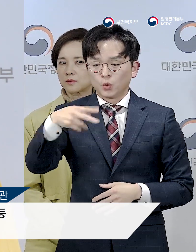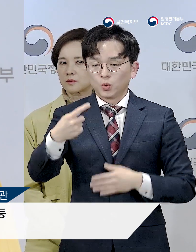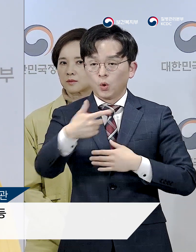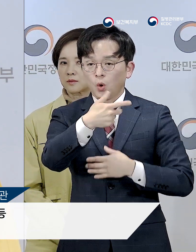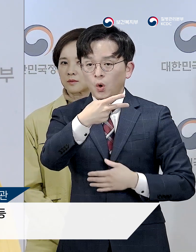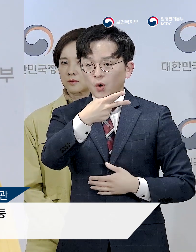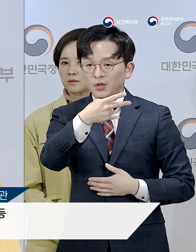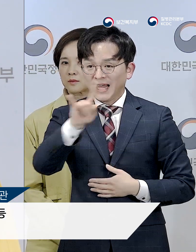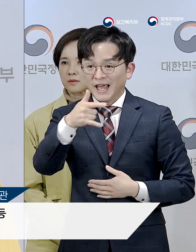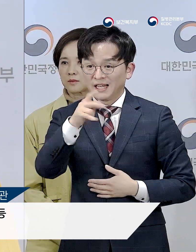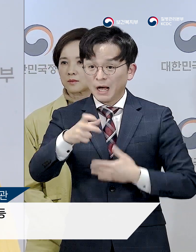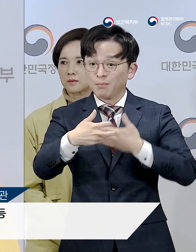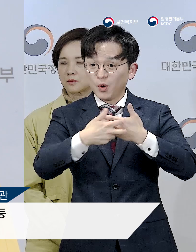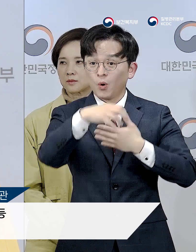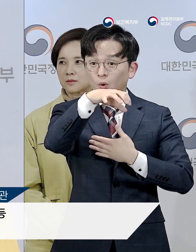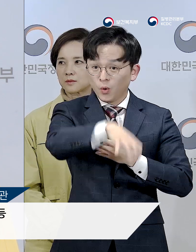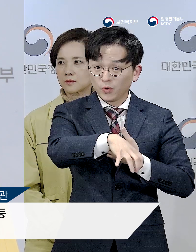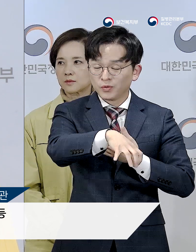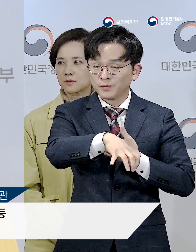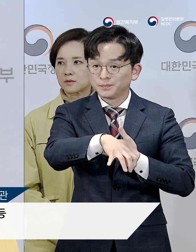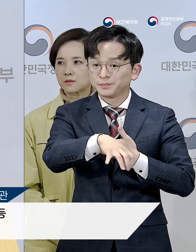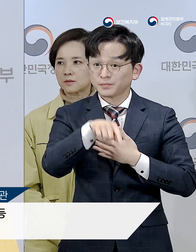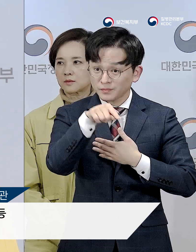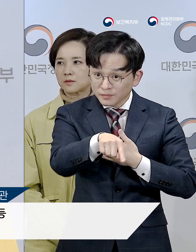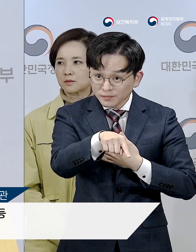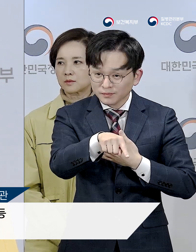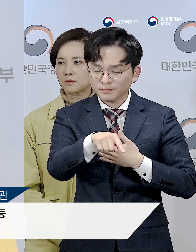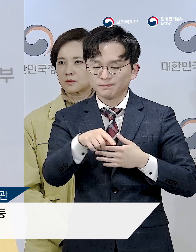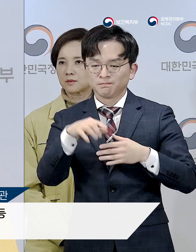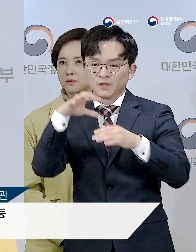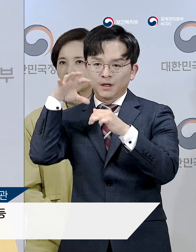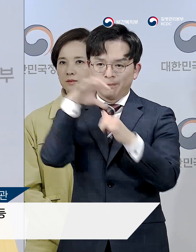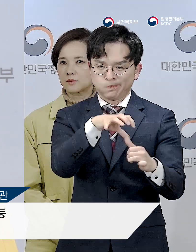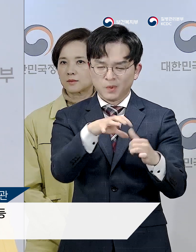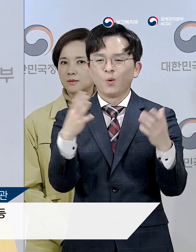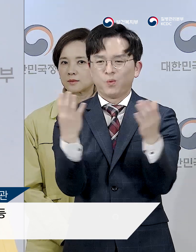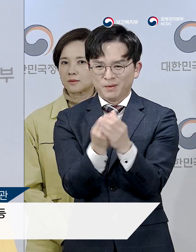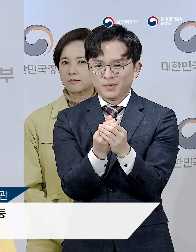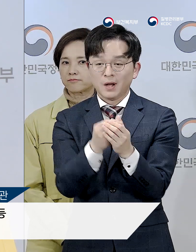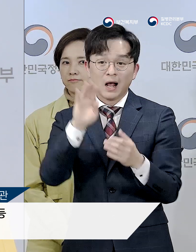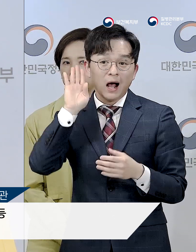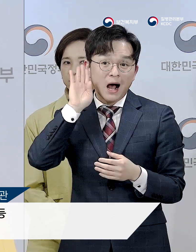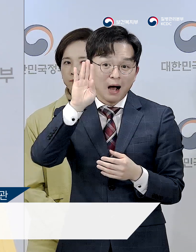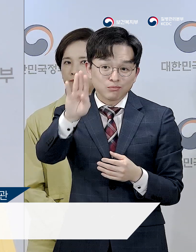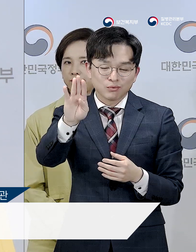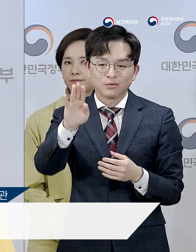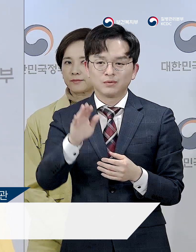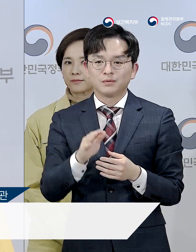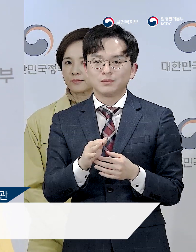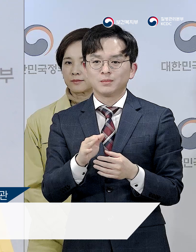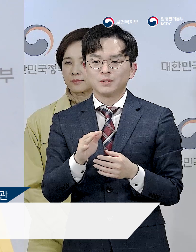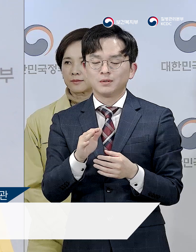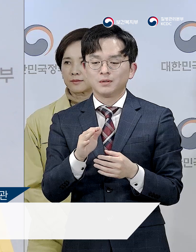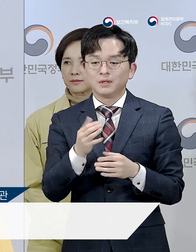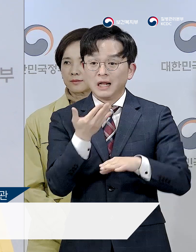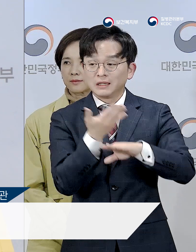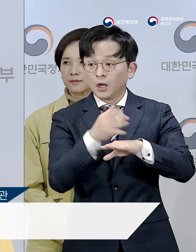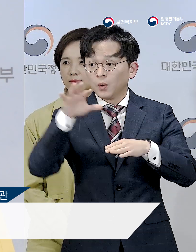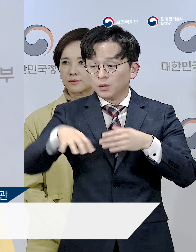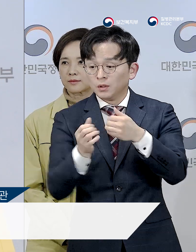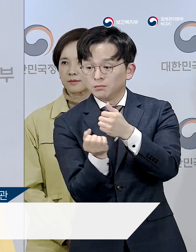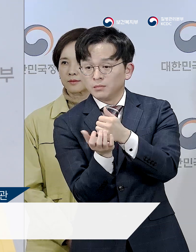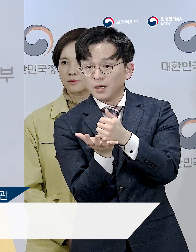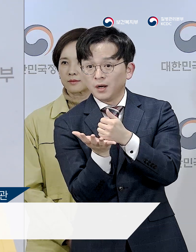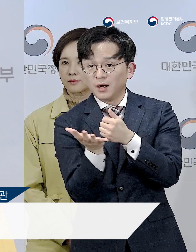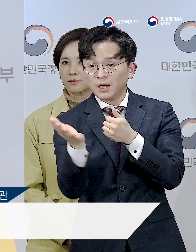확진자 격리 치료와 접촉자 격리 등 방역 봉쇄망을 구축한 상태로 향후 지역사회의 추가 환자